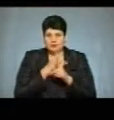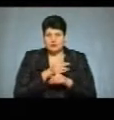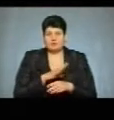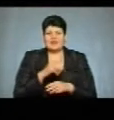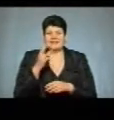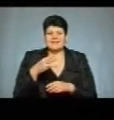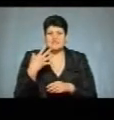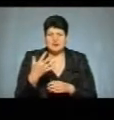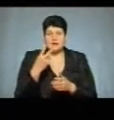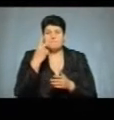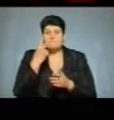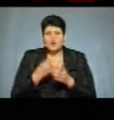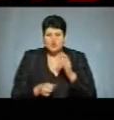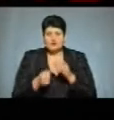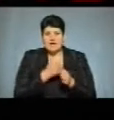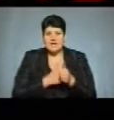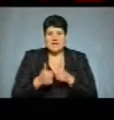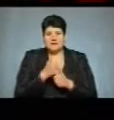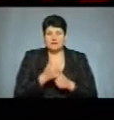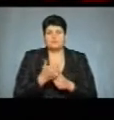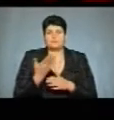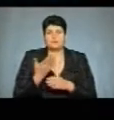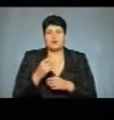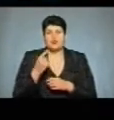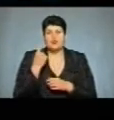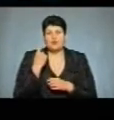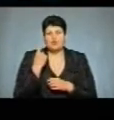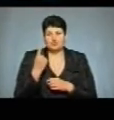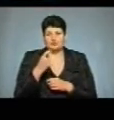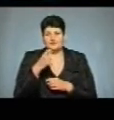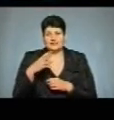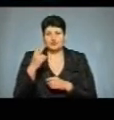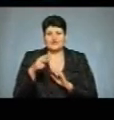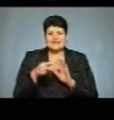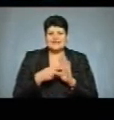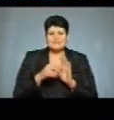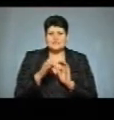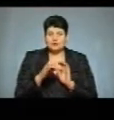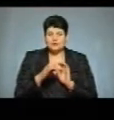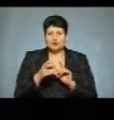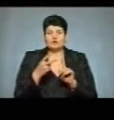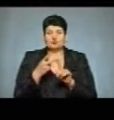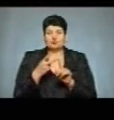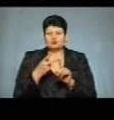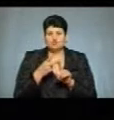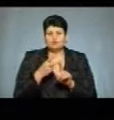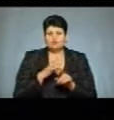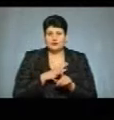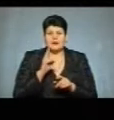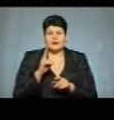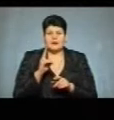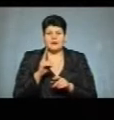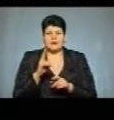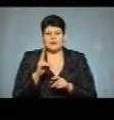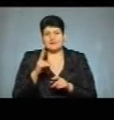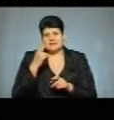35-ю, програючи лідеру гонки з Чехії Маркеті Давидовій у 1 хвилину 27 секунд. Другою фінішувала Кайса